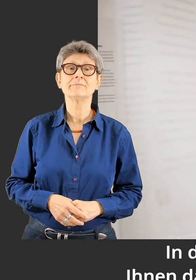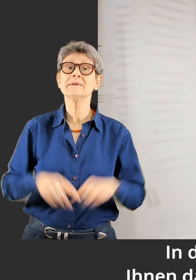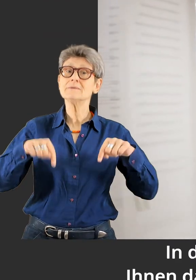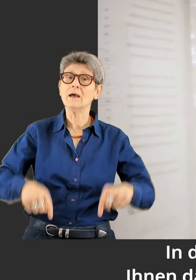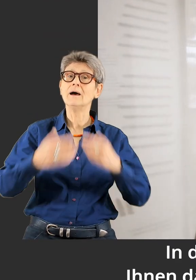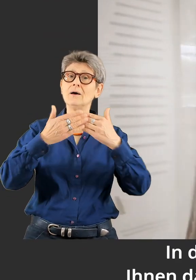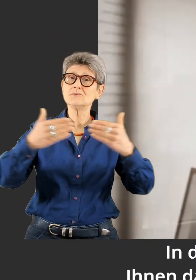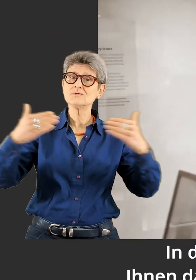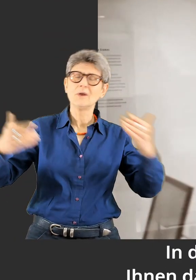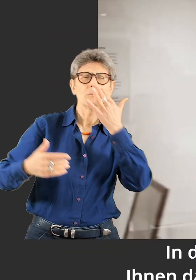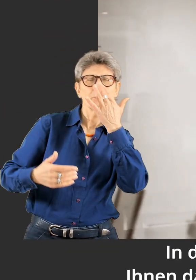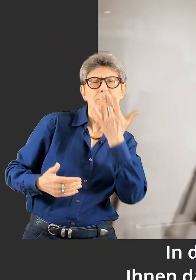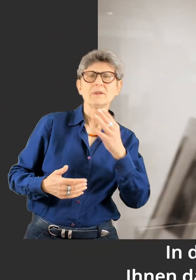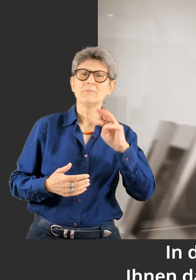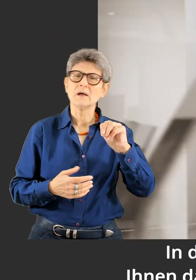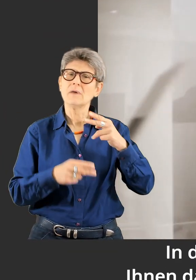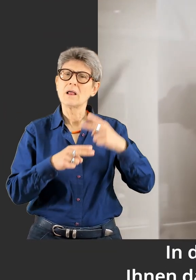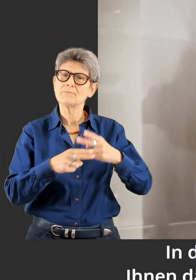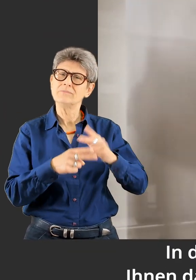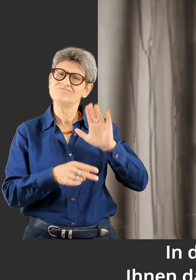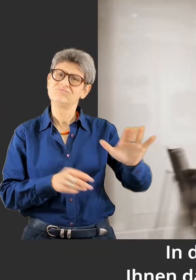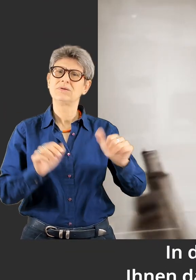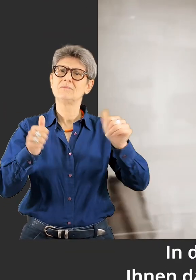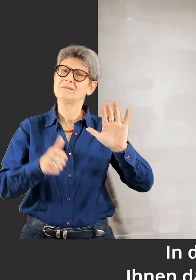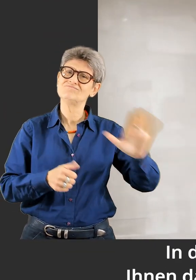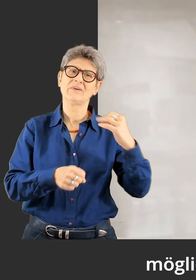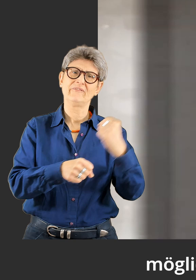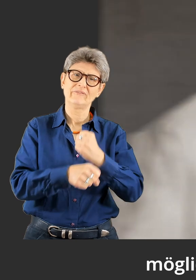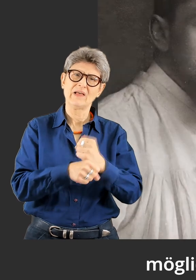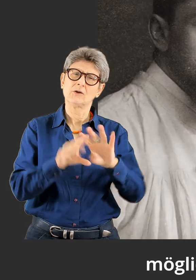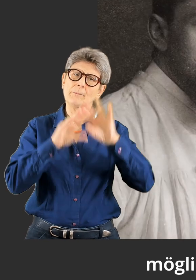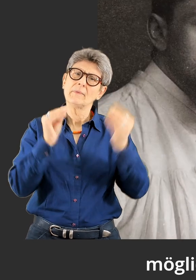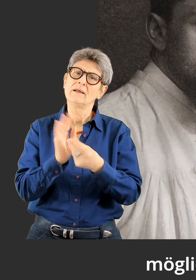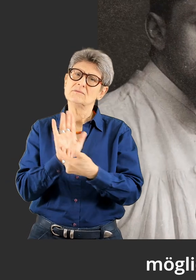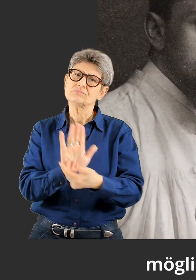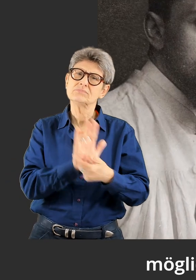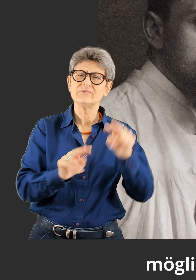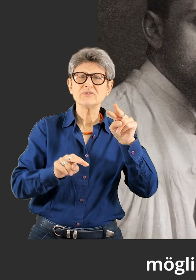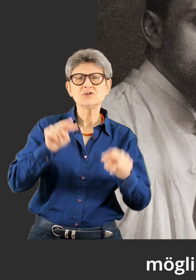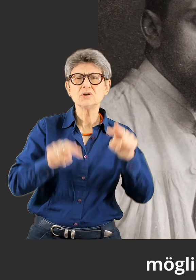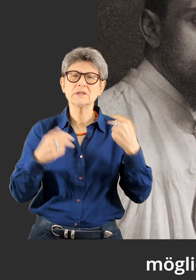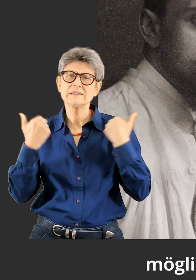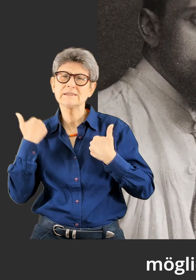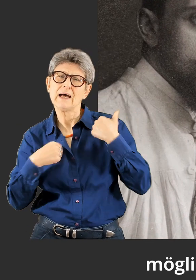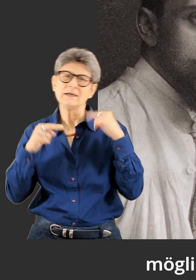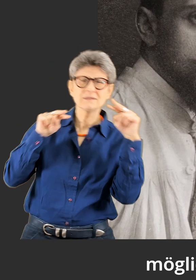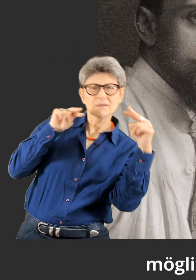In dieser Ausstellung versuchen wir, Ihnen das Leben und Werk Max Halberstadts möglichst facettenreich zu